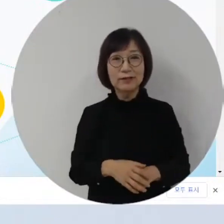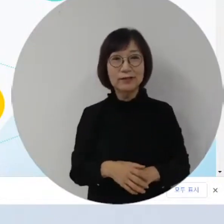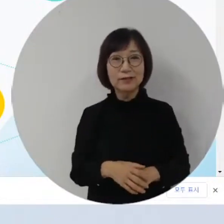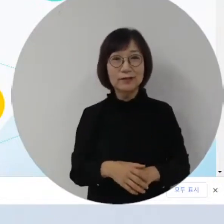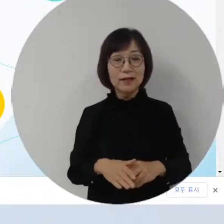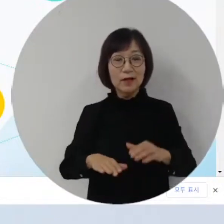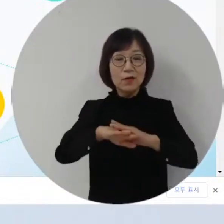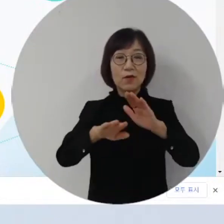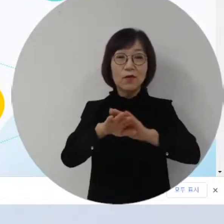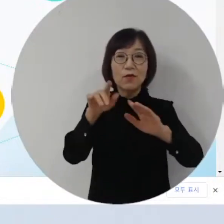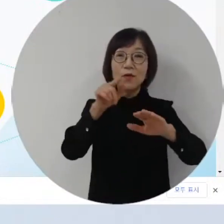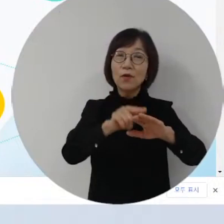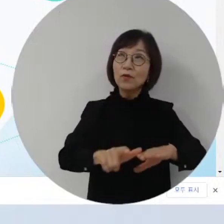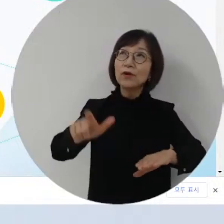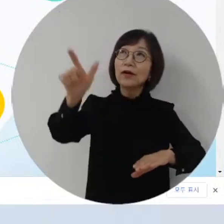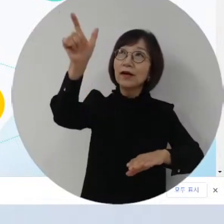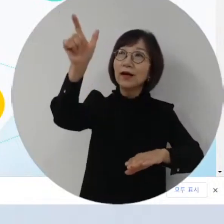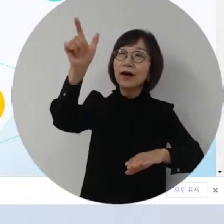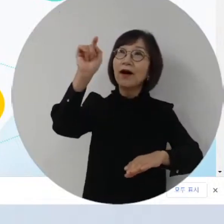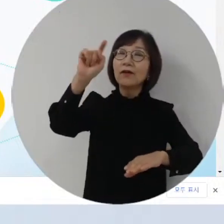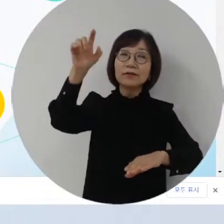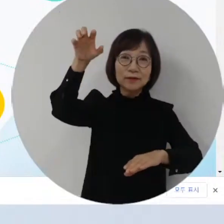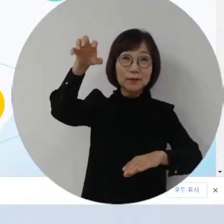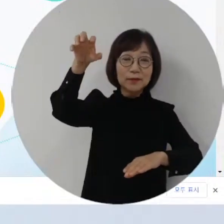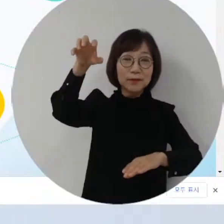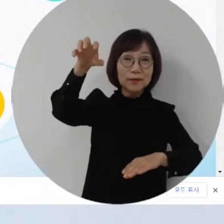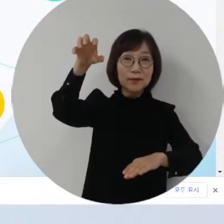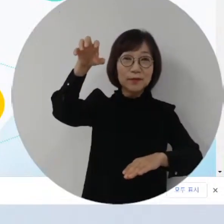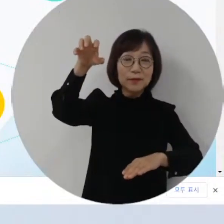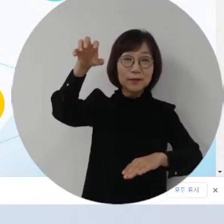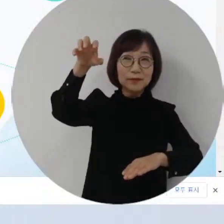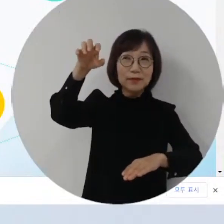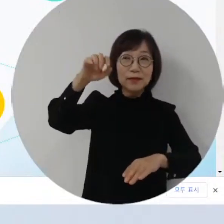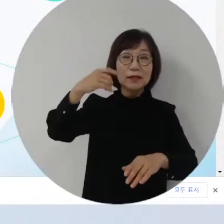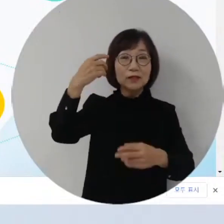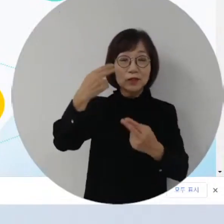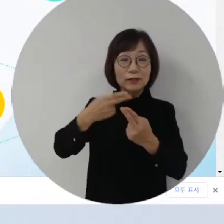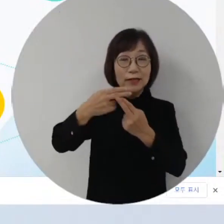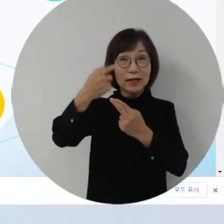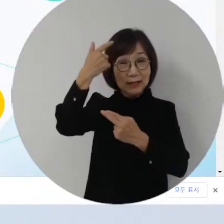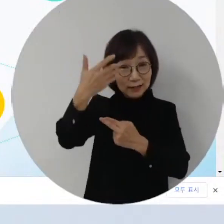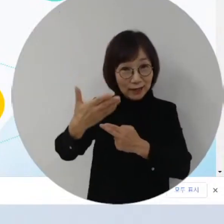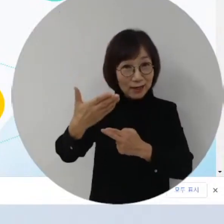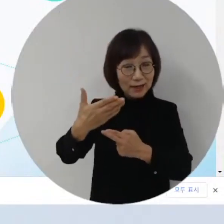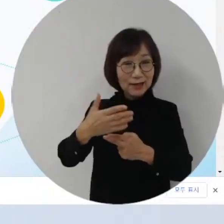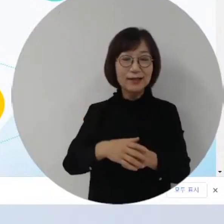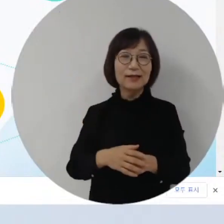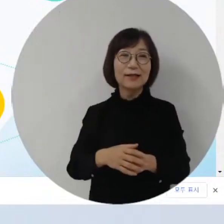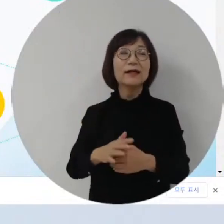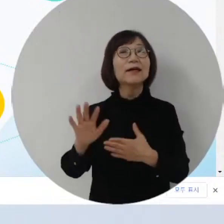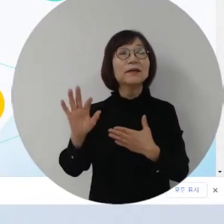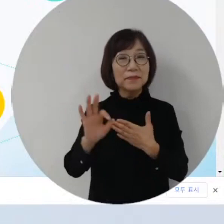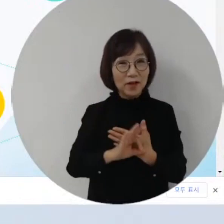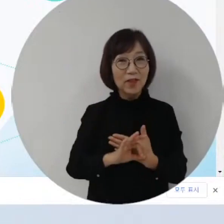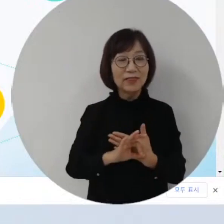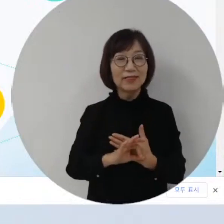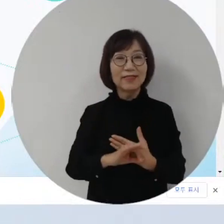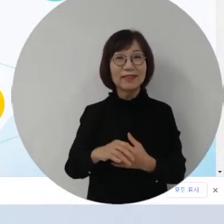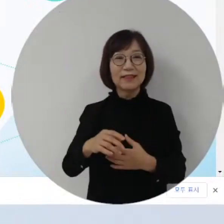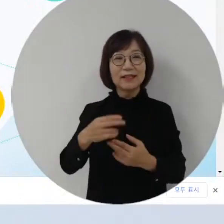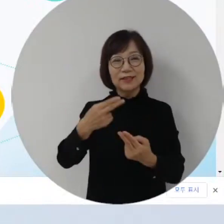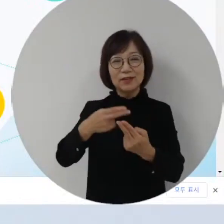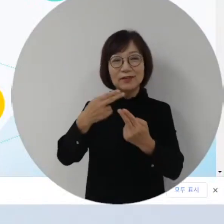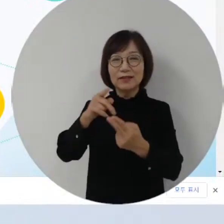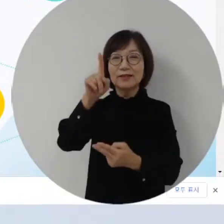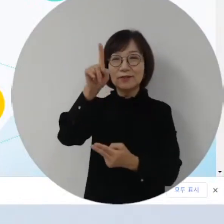오른쪽 상단에 어디에다 저장할지 물어보는 상자가 나오는 분들도 계실 겁니다. 그러면 그냥 저장